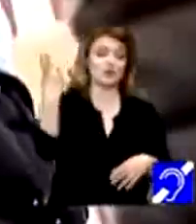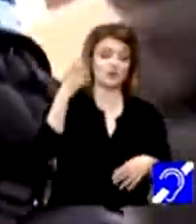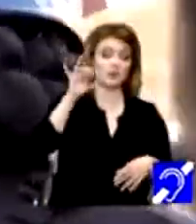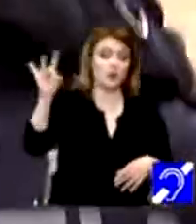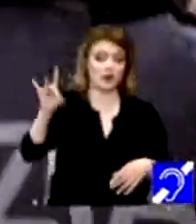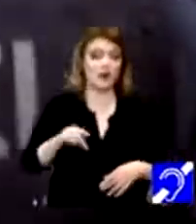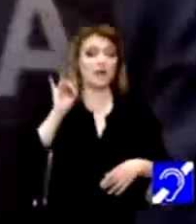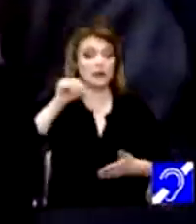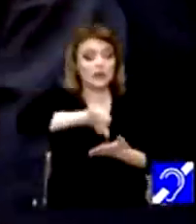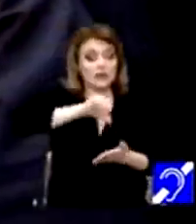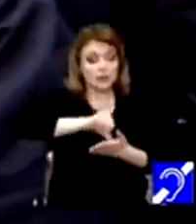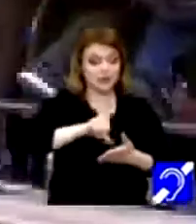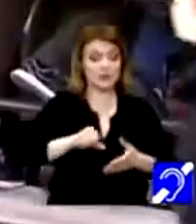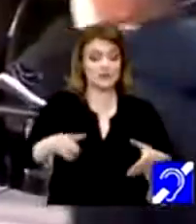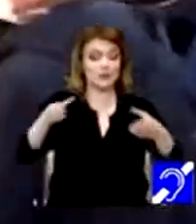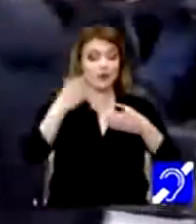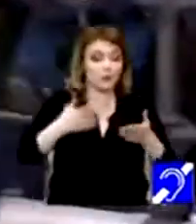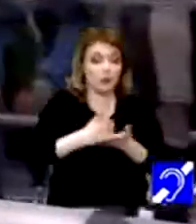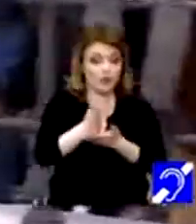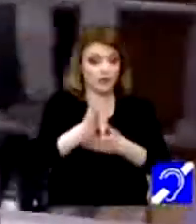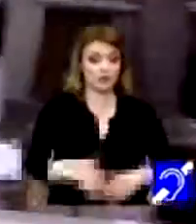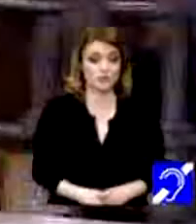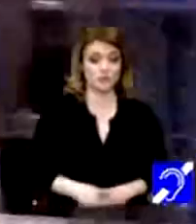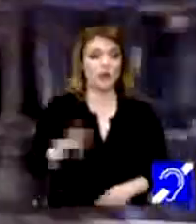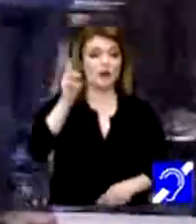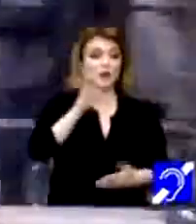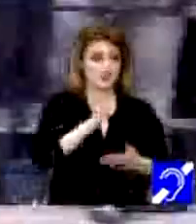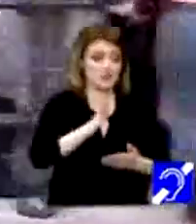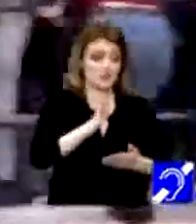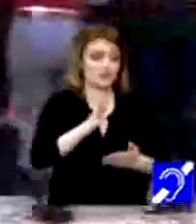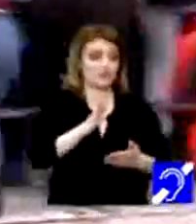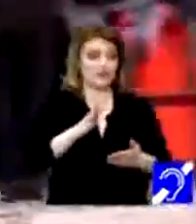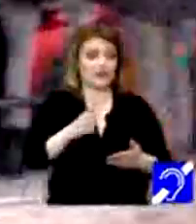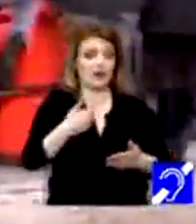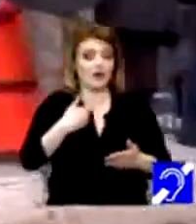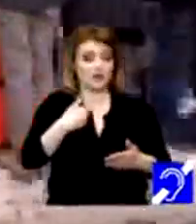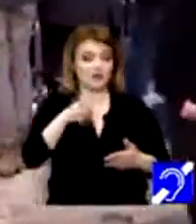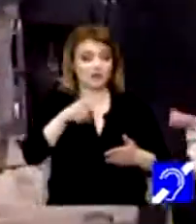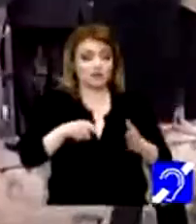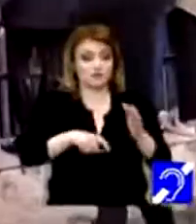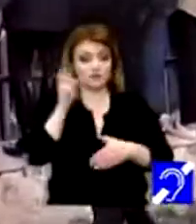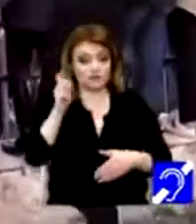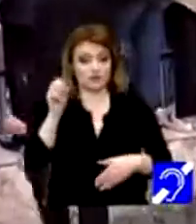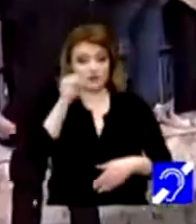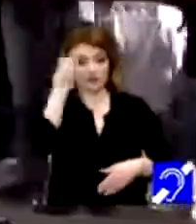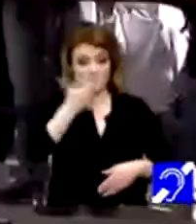ai formațiunii eurosceptice Italexit, care militează pentru ieșirea Italiei din Uniunea Europeană.